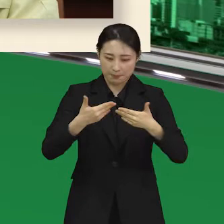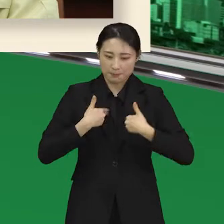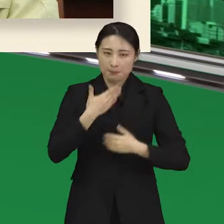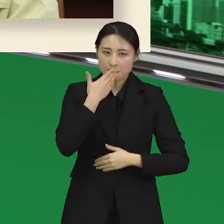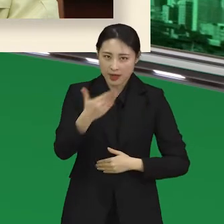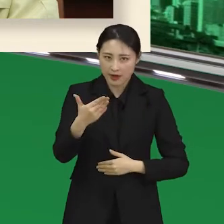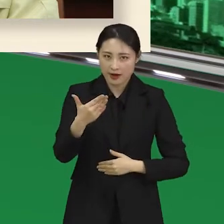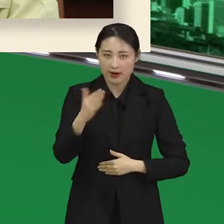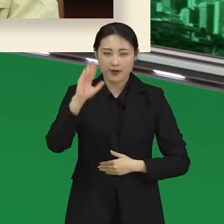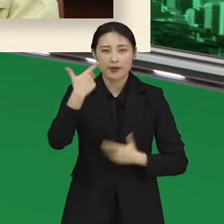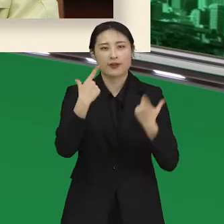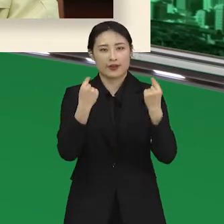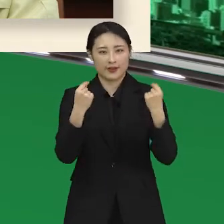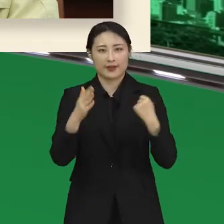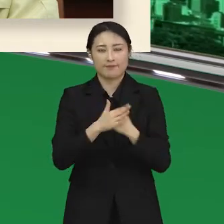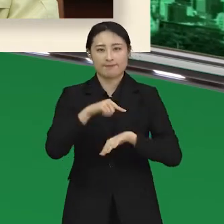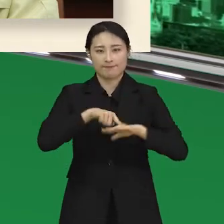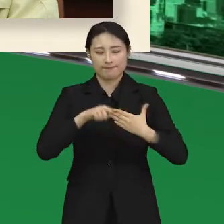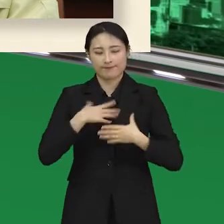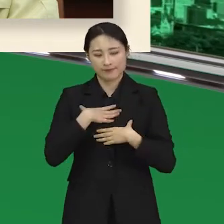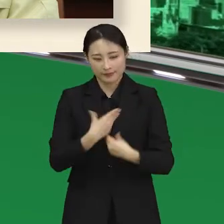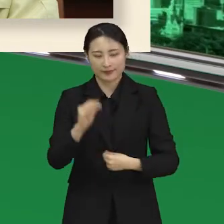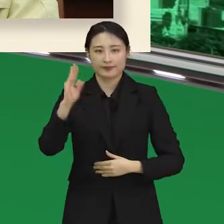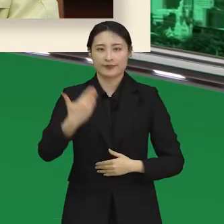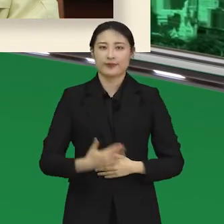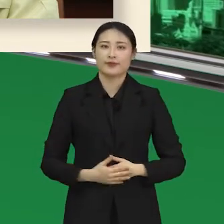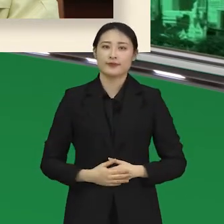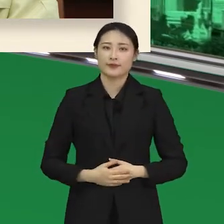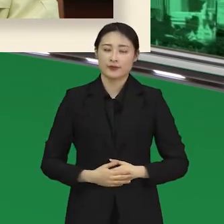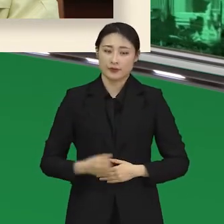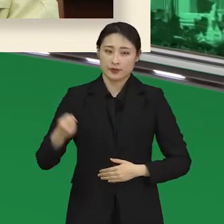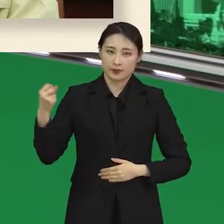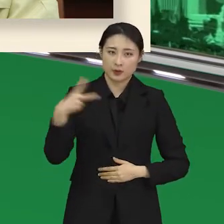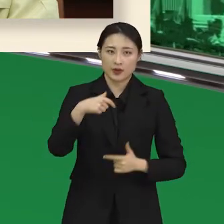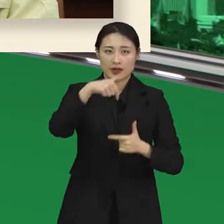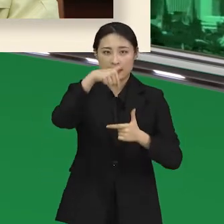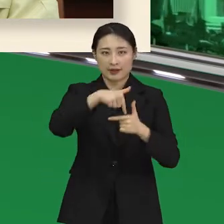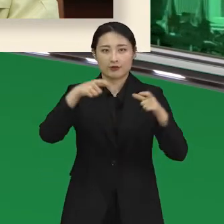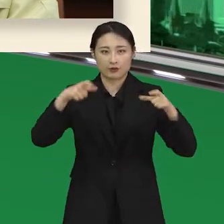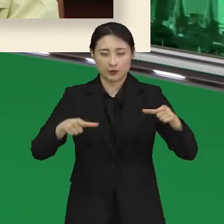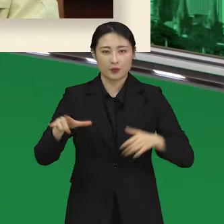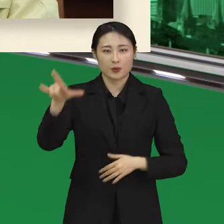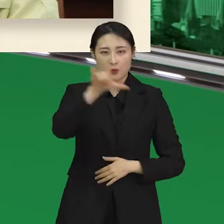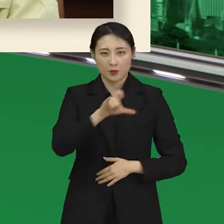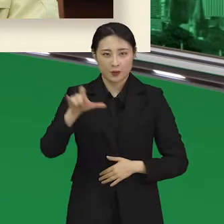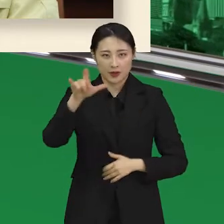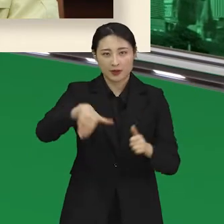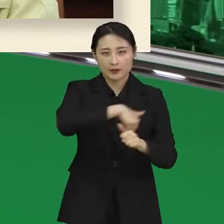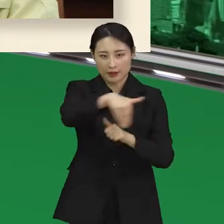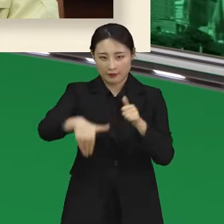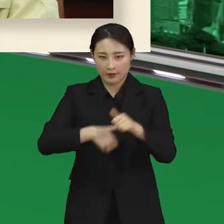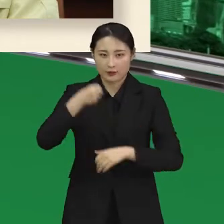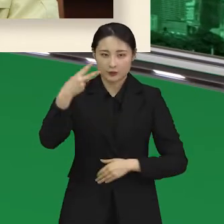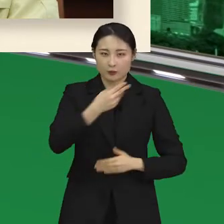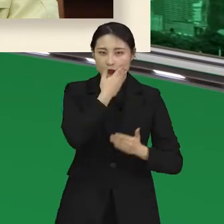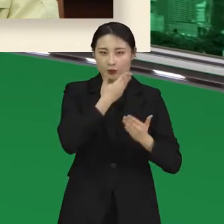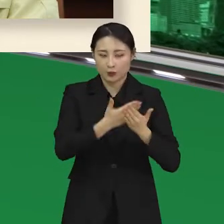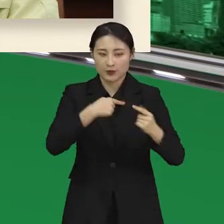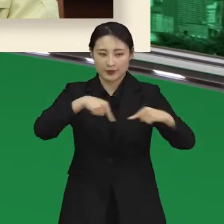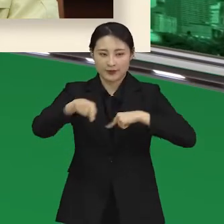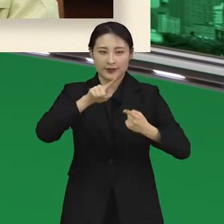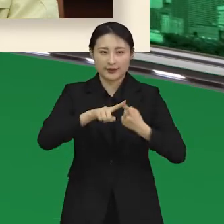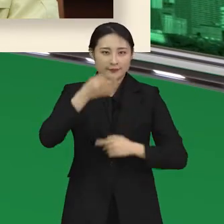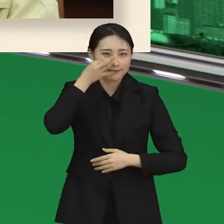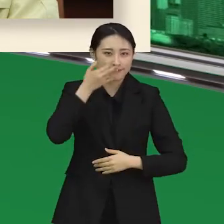같아 조금이나마 안심이 됩니다. 그럼 여기서 강남구 코로나19 현황과 주요 정책들을